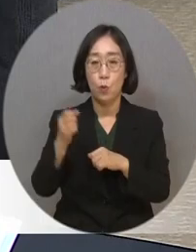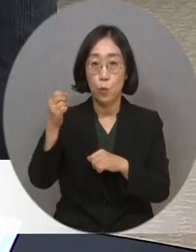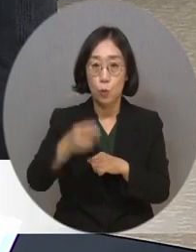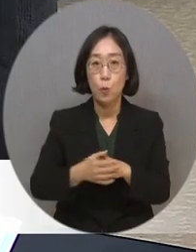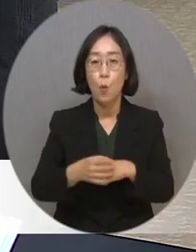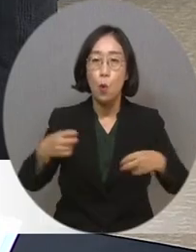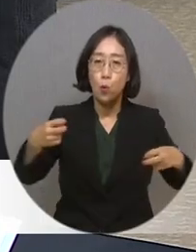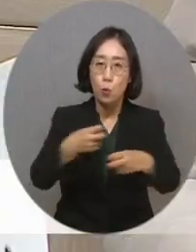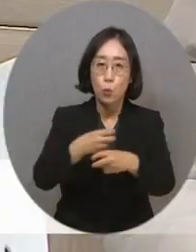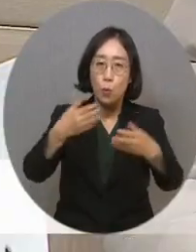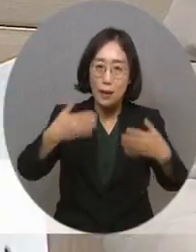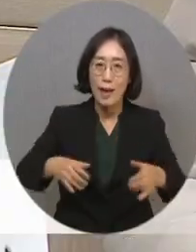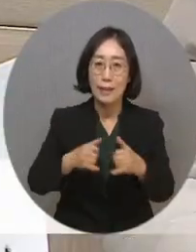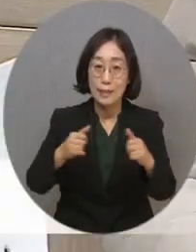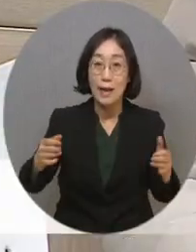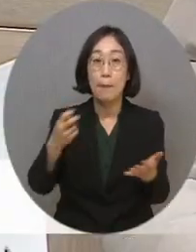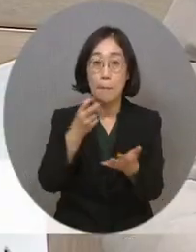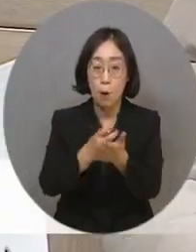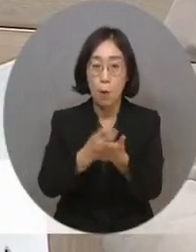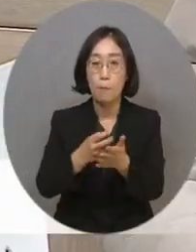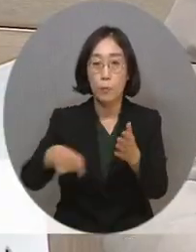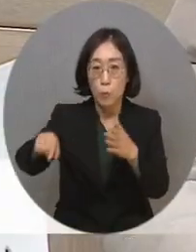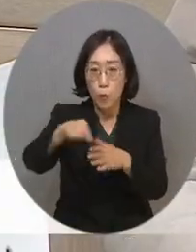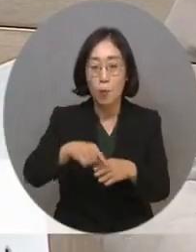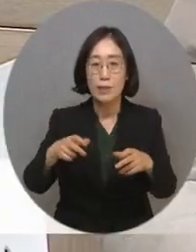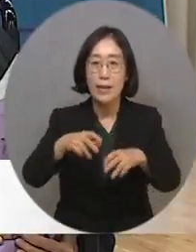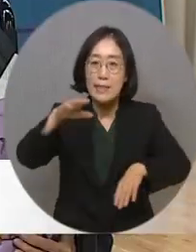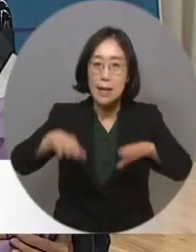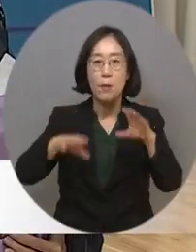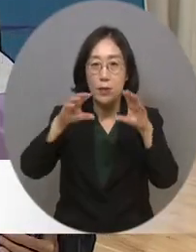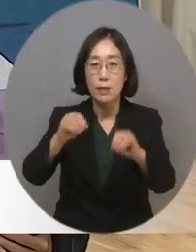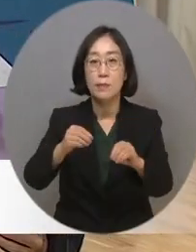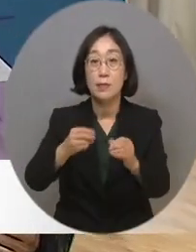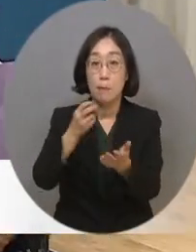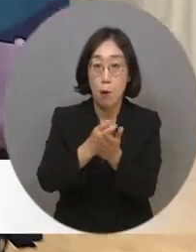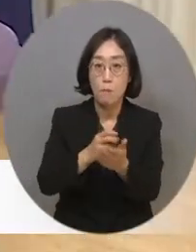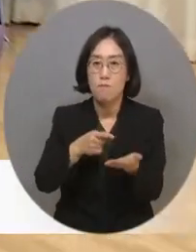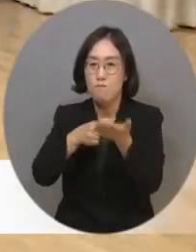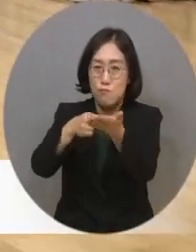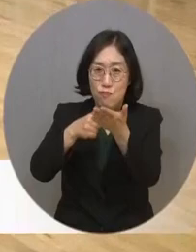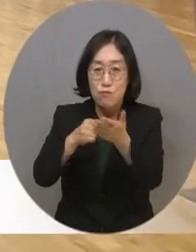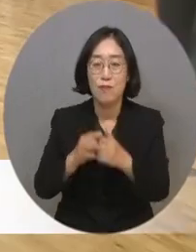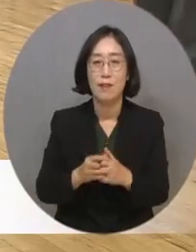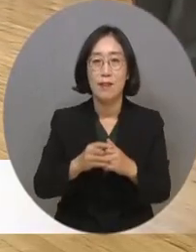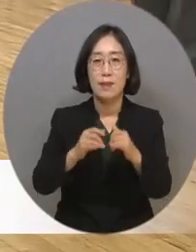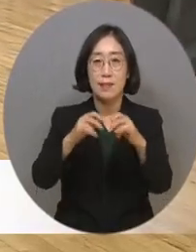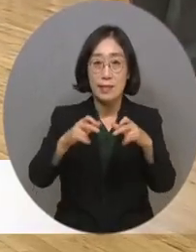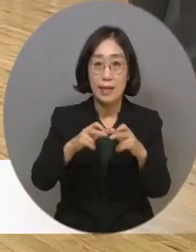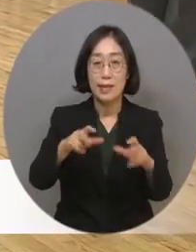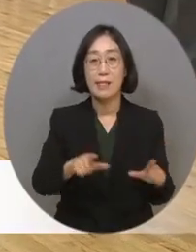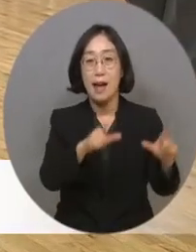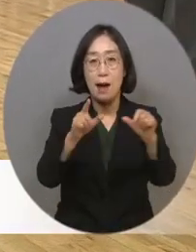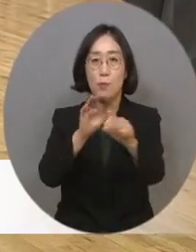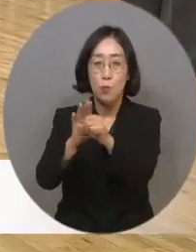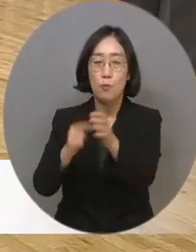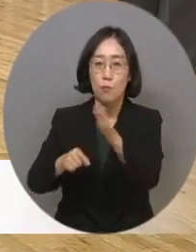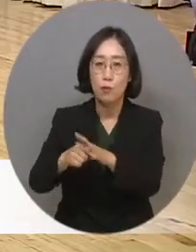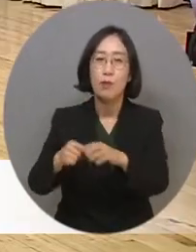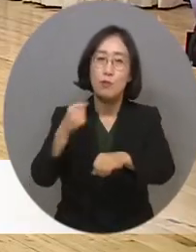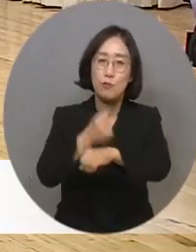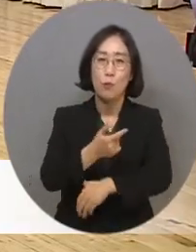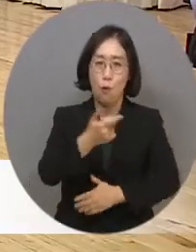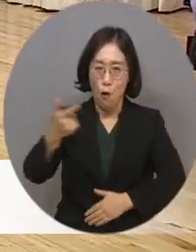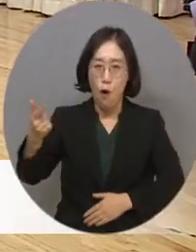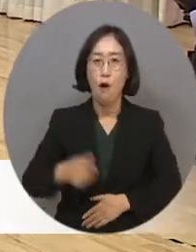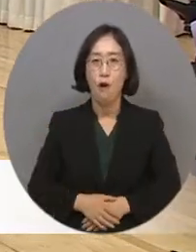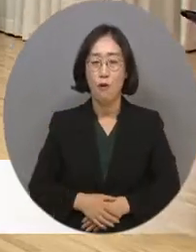교통약자법, 장애인차별금지법 제정 등에 기여하며 장애인의 삶을 변화시키는 법률 제정에 공헌했습니다.